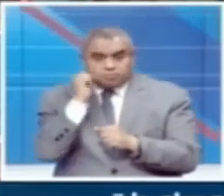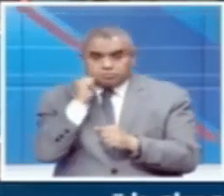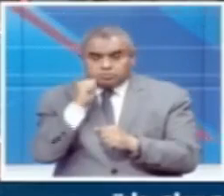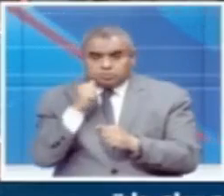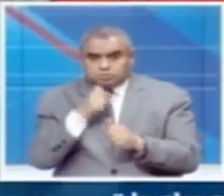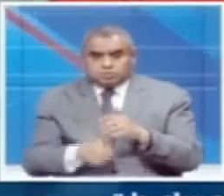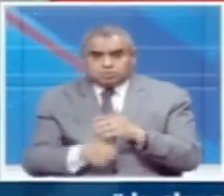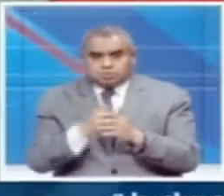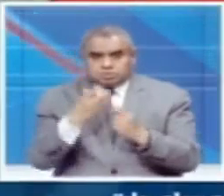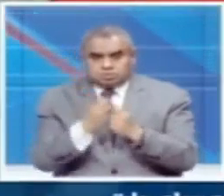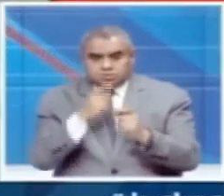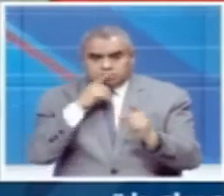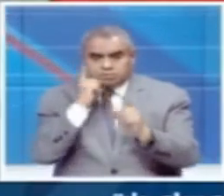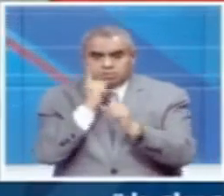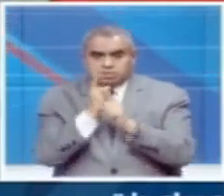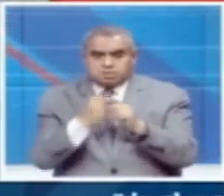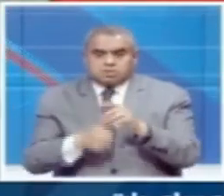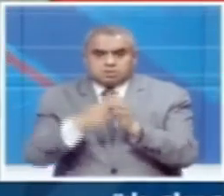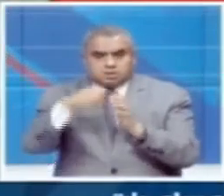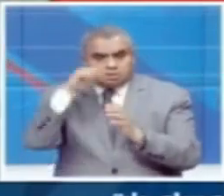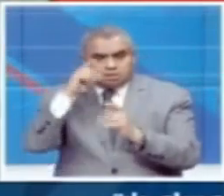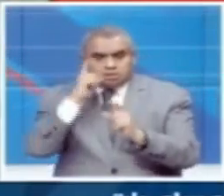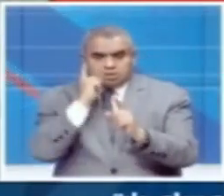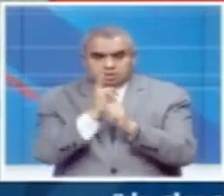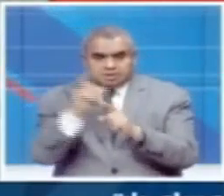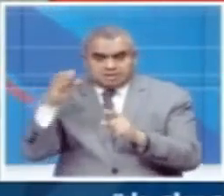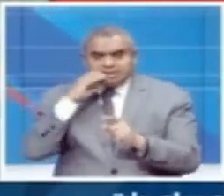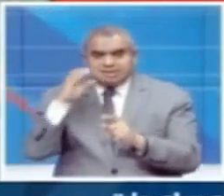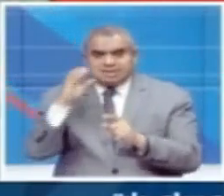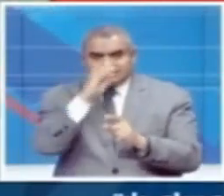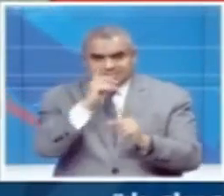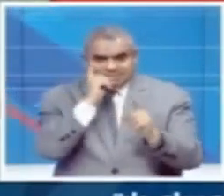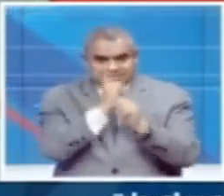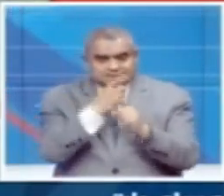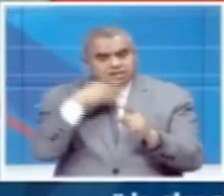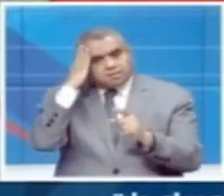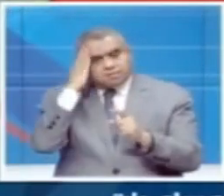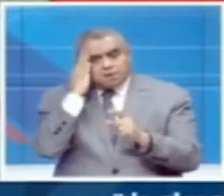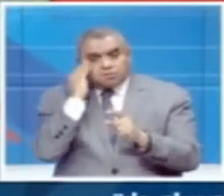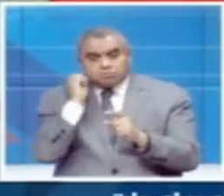أقابل معالي فخامة السيد الرئيس السيسي،